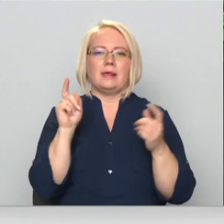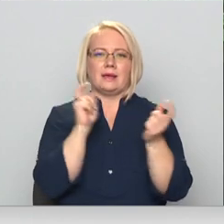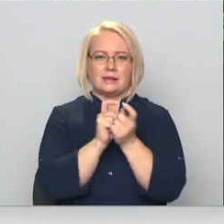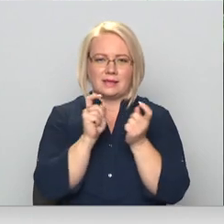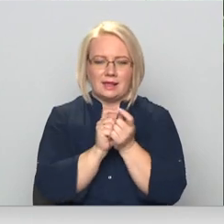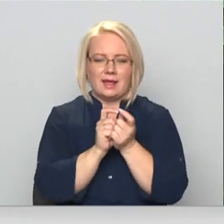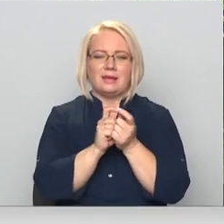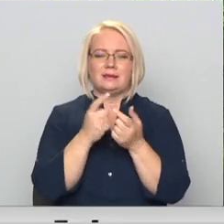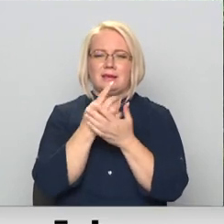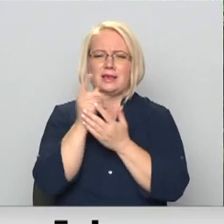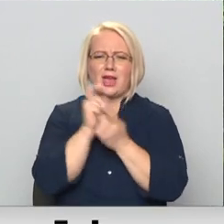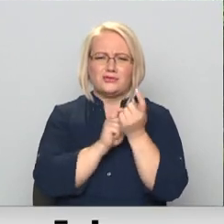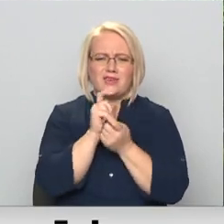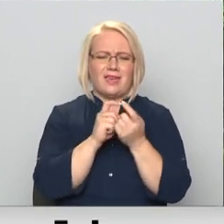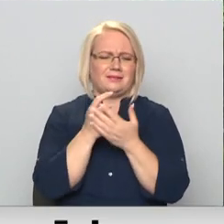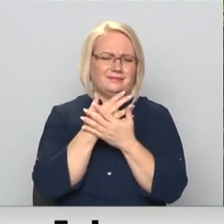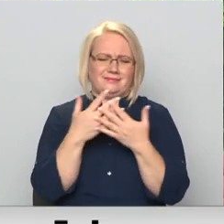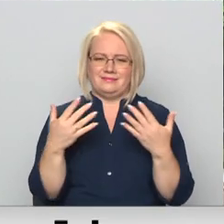Kašķējās, izstrīdās.